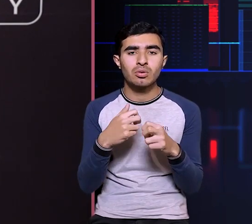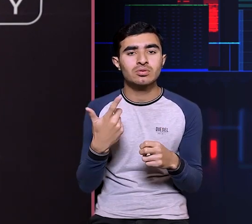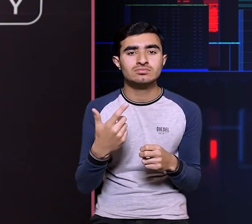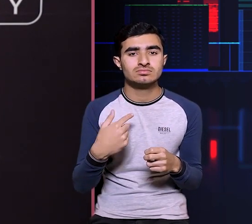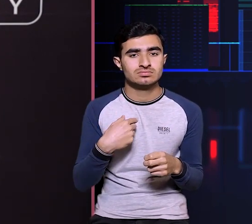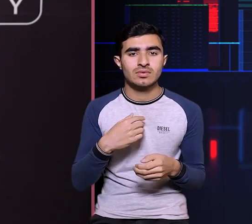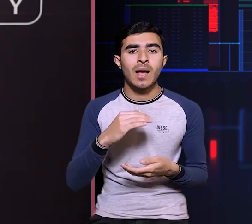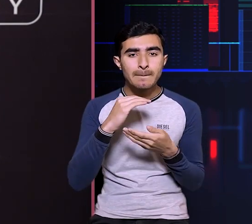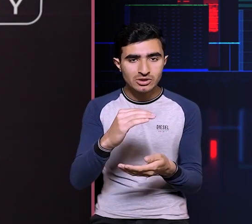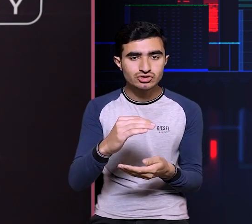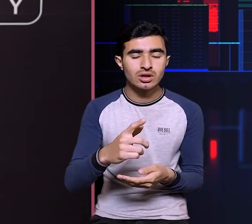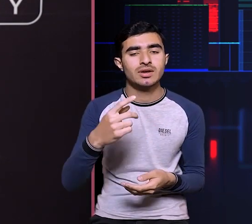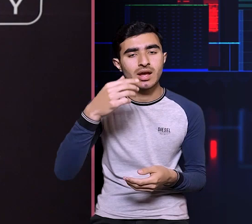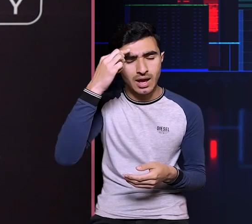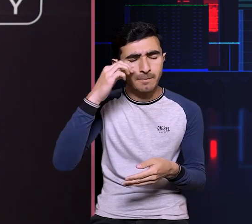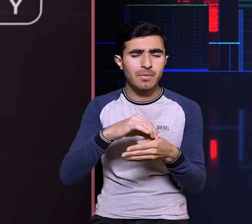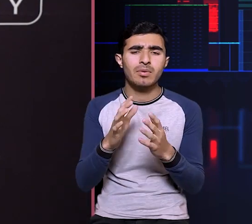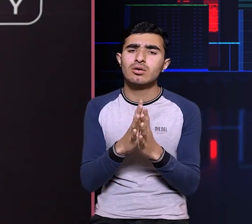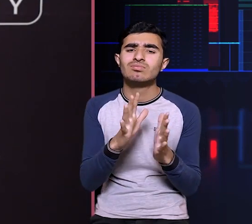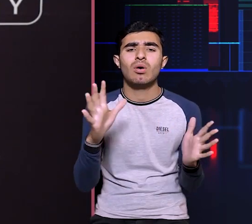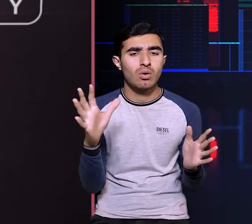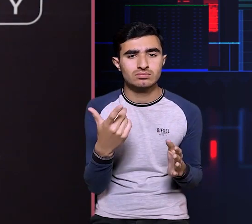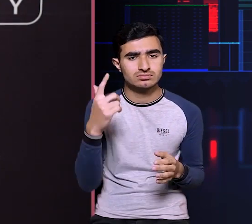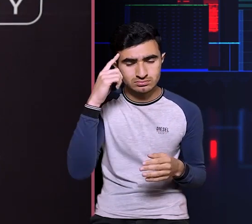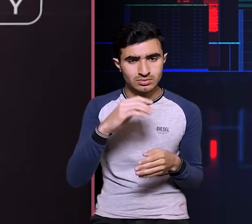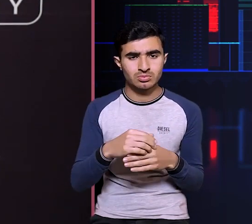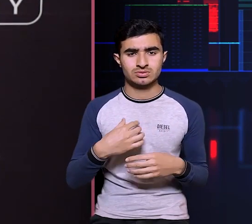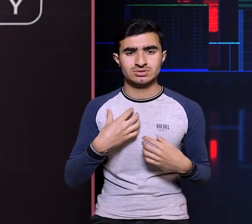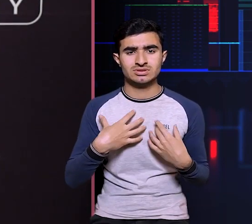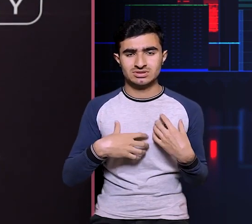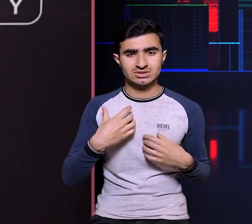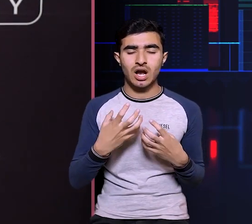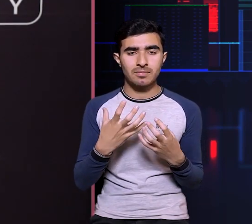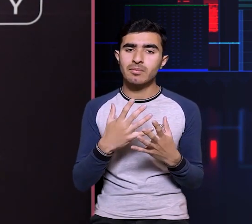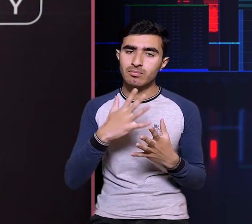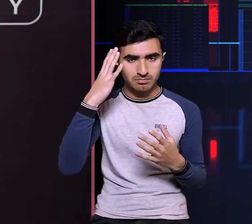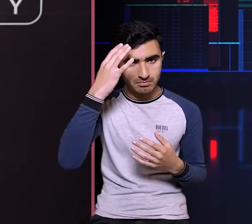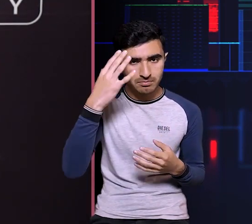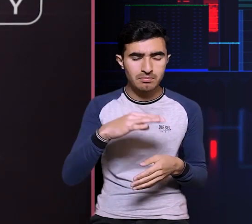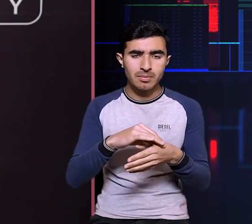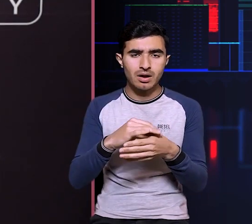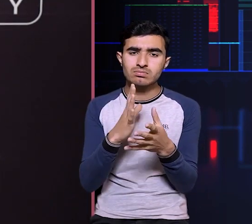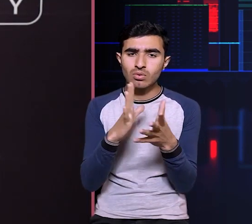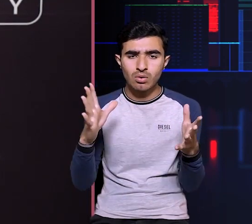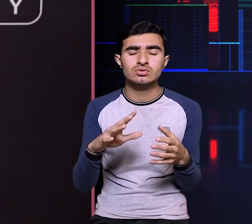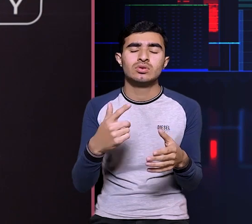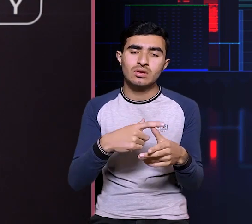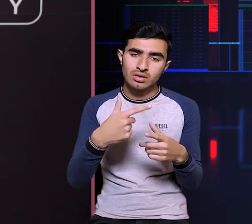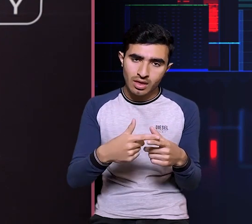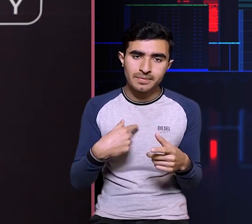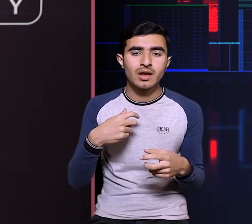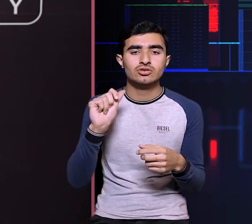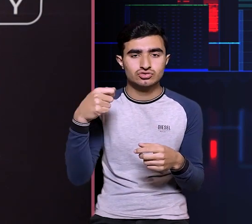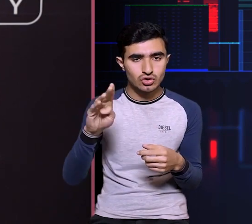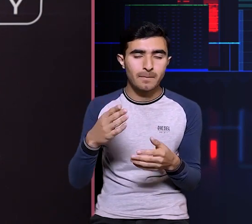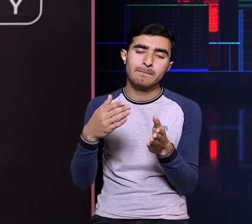इल एंड ही हैड वेरी बैड चेस्ट, जिसकी वजह से आई हैड टू forgo my job and I had to take care of my